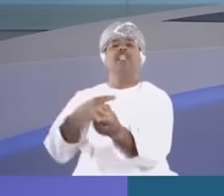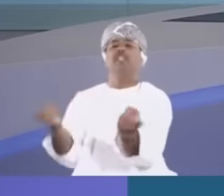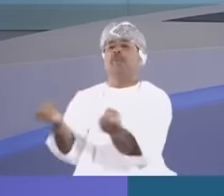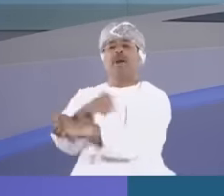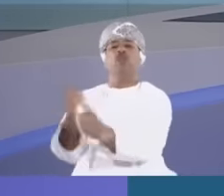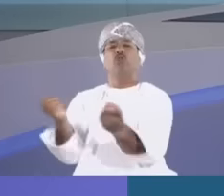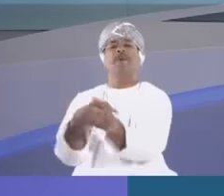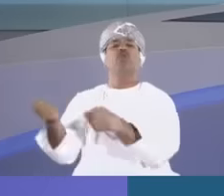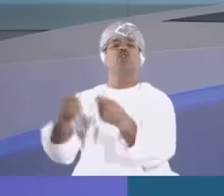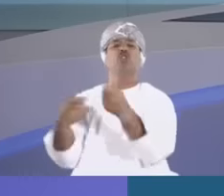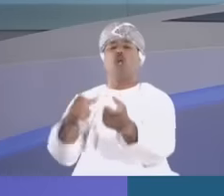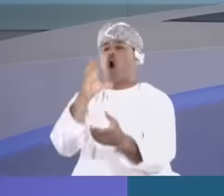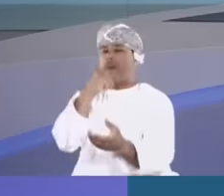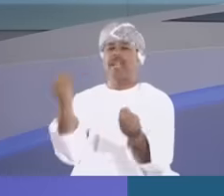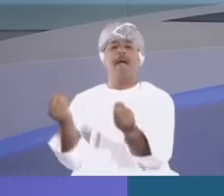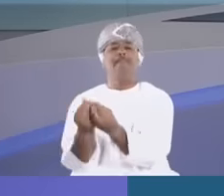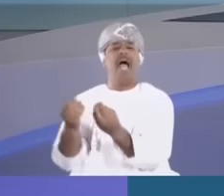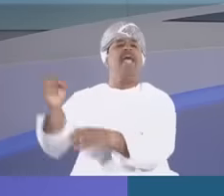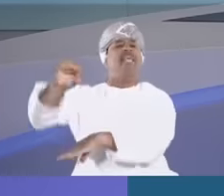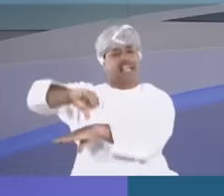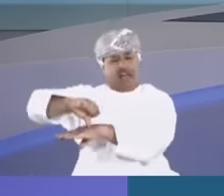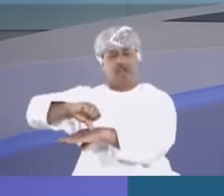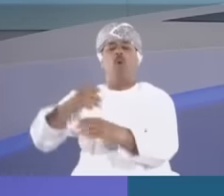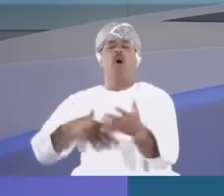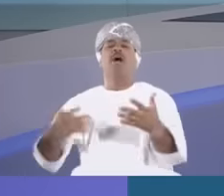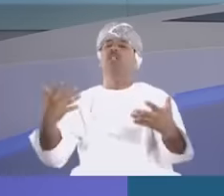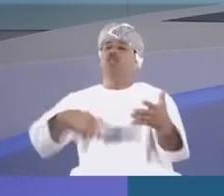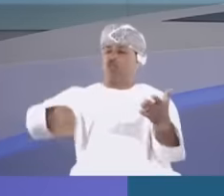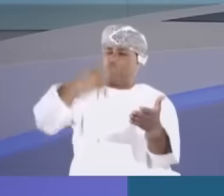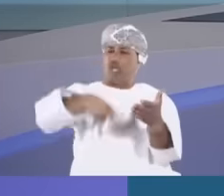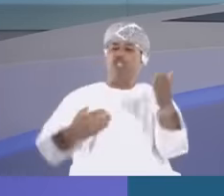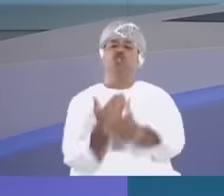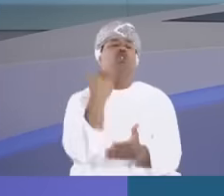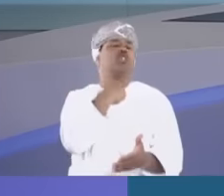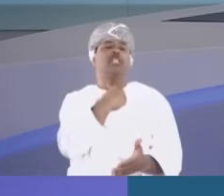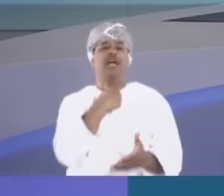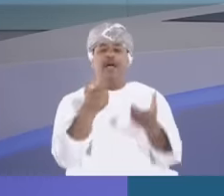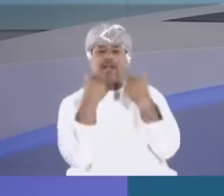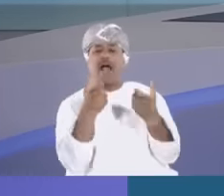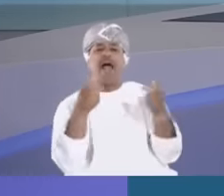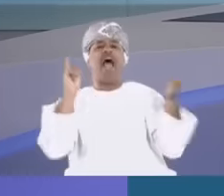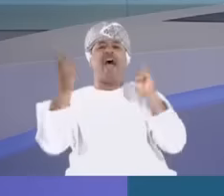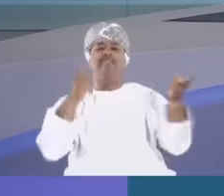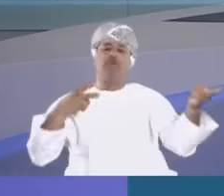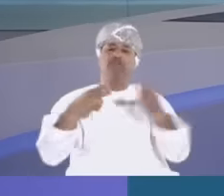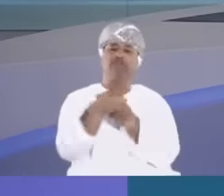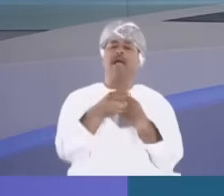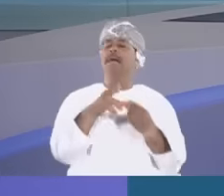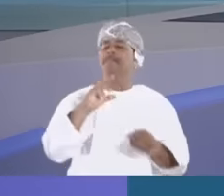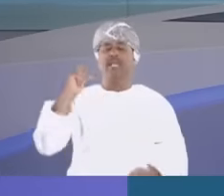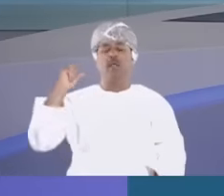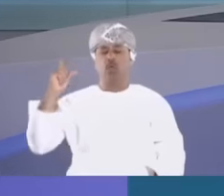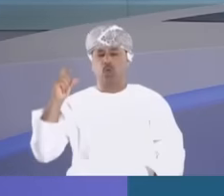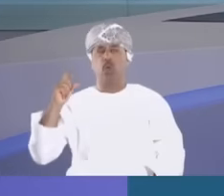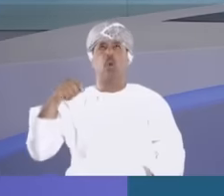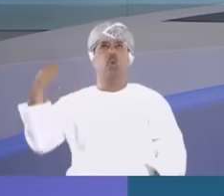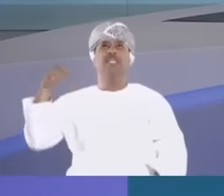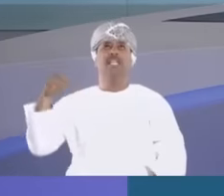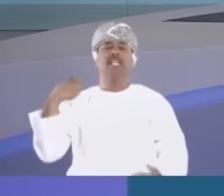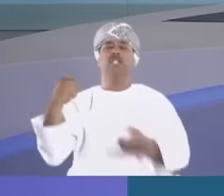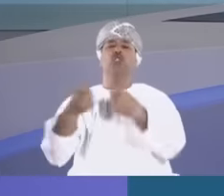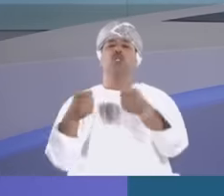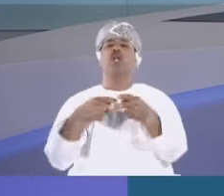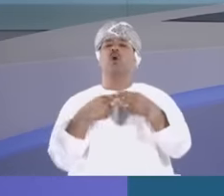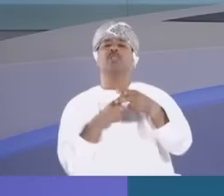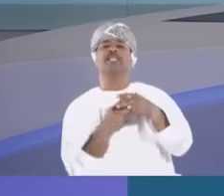وإيران وعقد صفقات وشراكات جديدة. رعى حفل الافتتاح معالي الدكتور علي بن مسعود السنيدي وزير التجارة